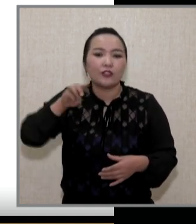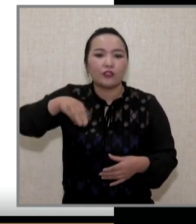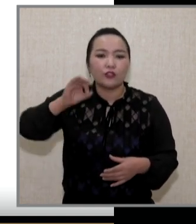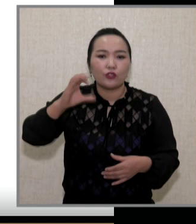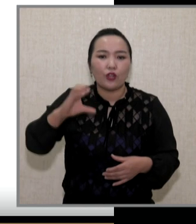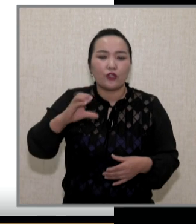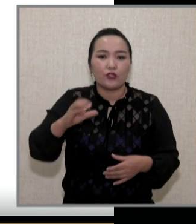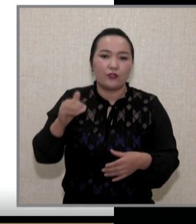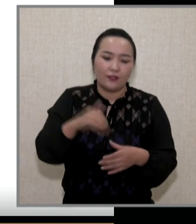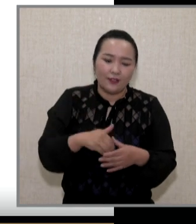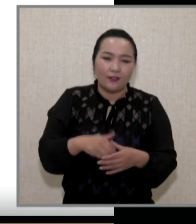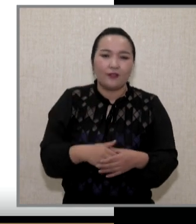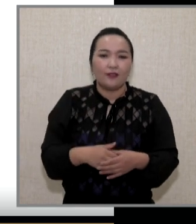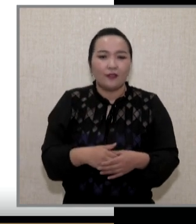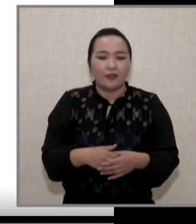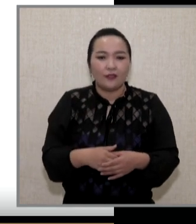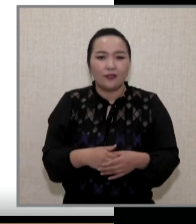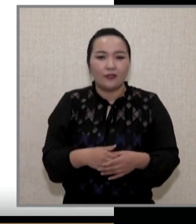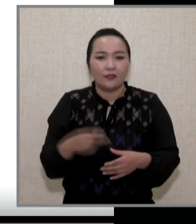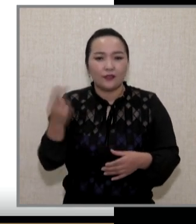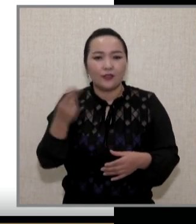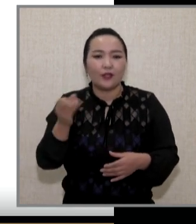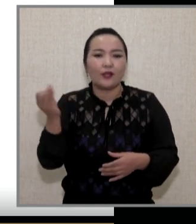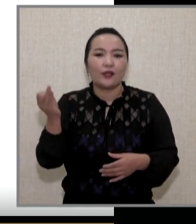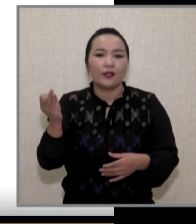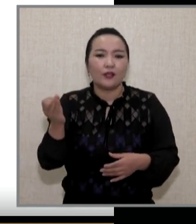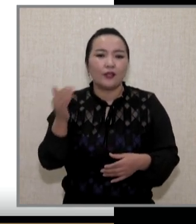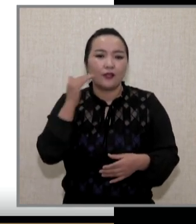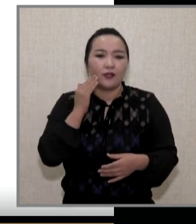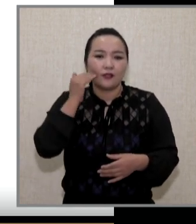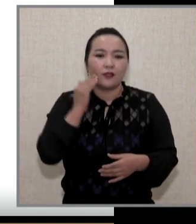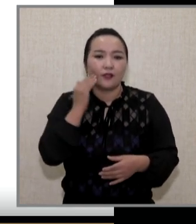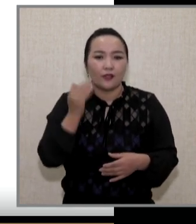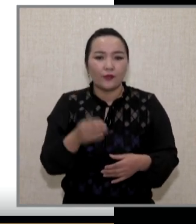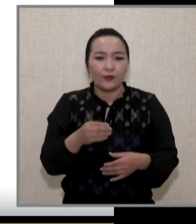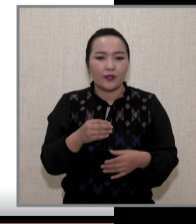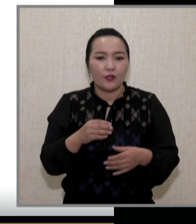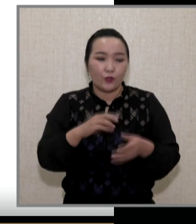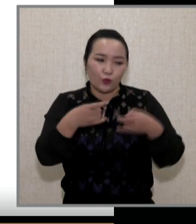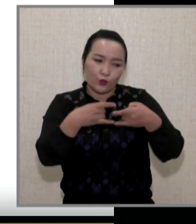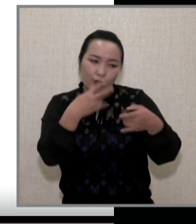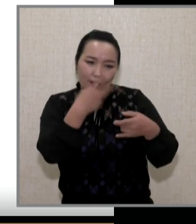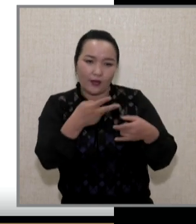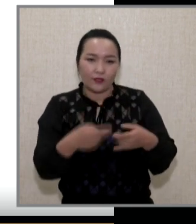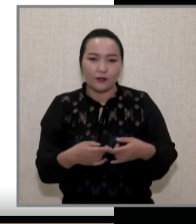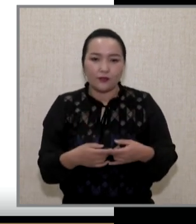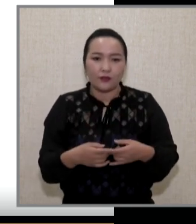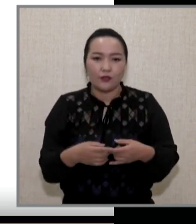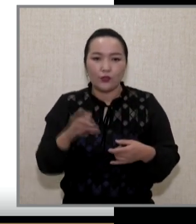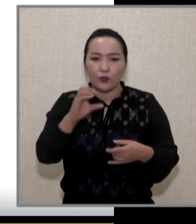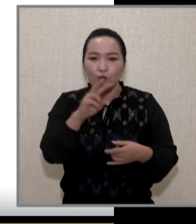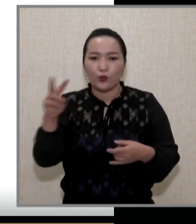хэдүүлээ харъя. За эхний хэсэгт бол сүү, дараа нь ээзгий, дараа нь арц, бяслаг, аруул энэ төрөлд хамааралддаг нь зургаас харагдаж